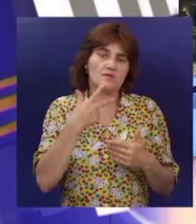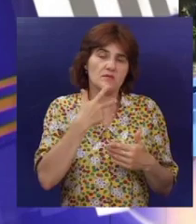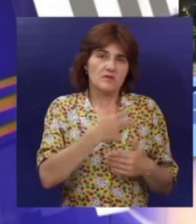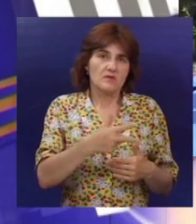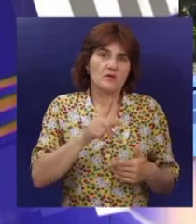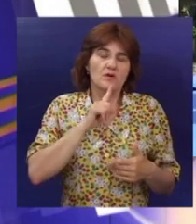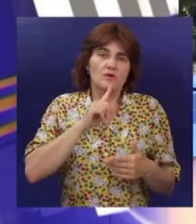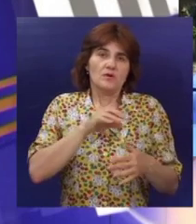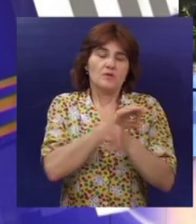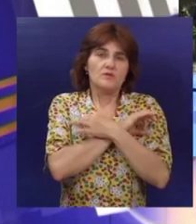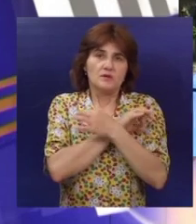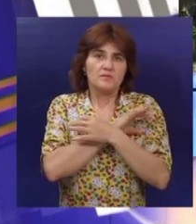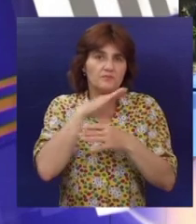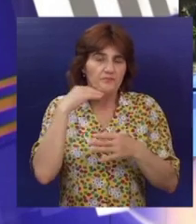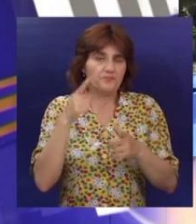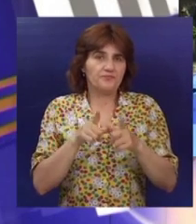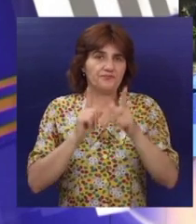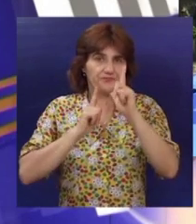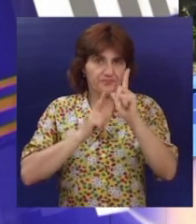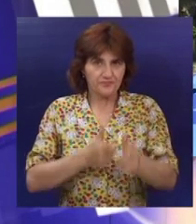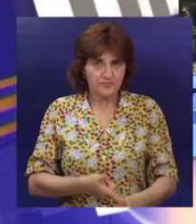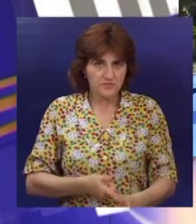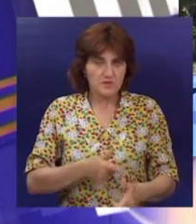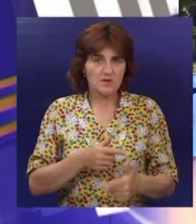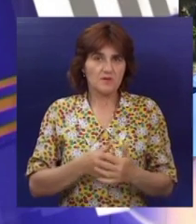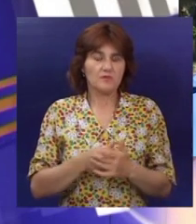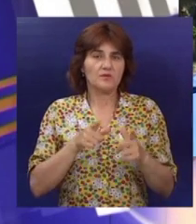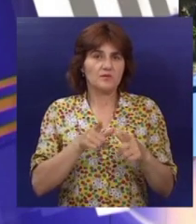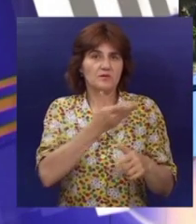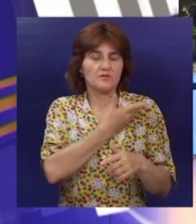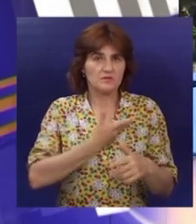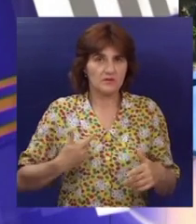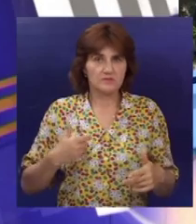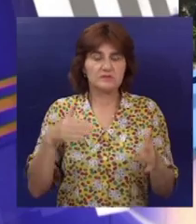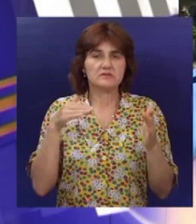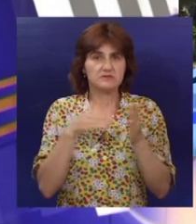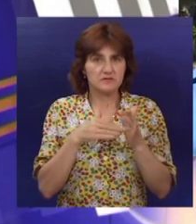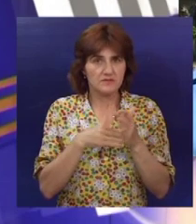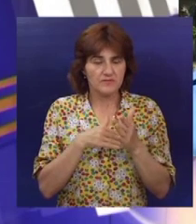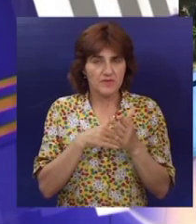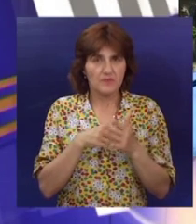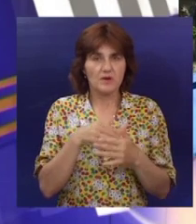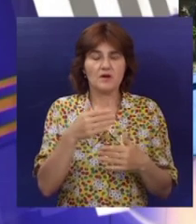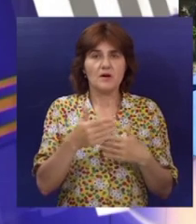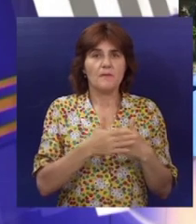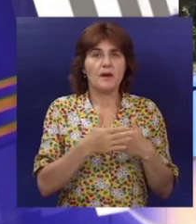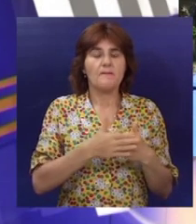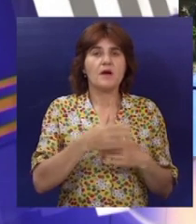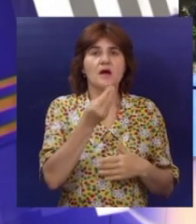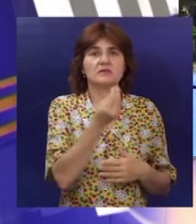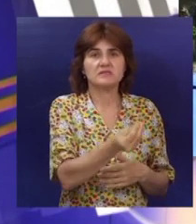prema palim borcima i učesnicima narodno-slobodičke borbe, bitno je prema građanima